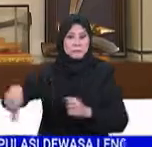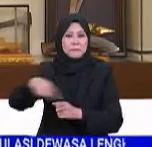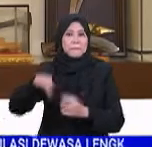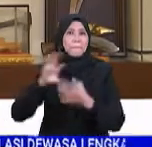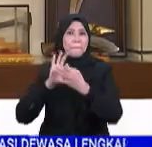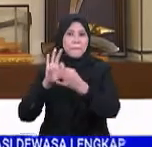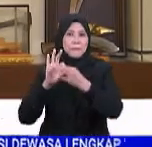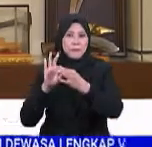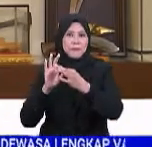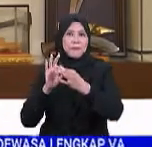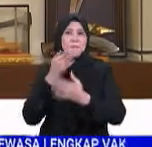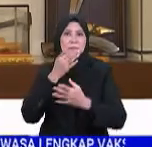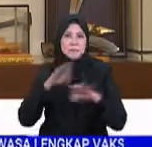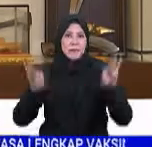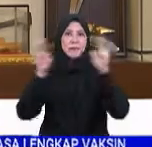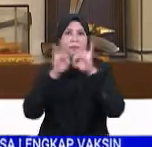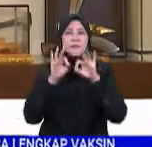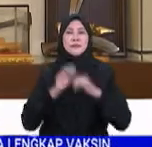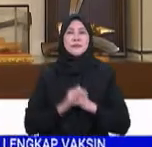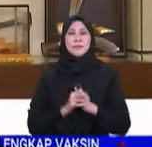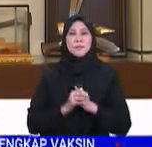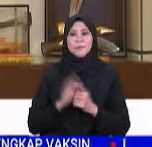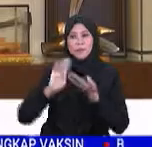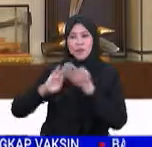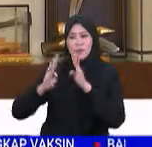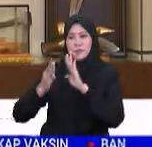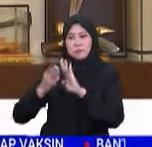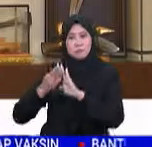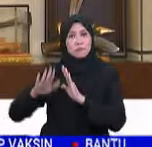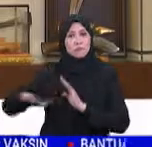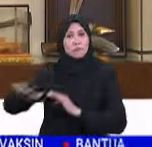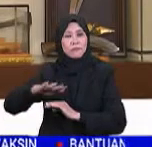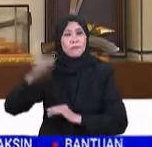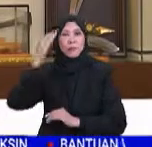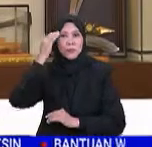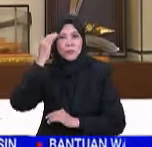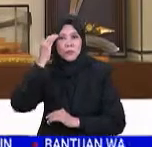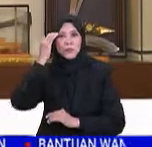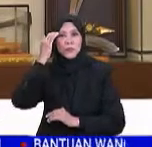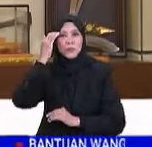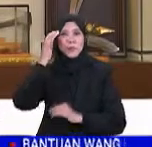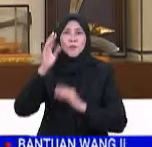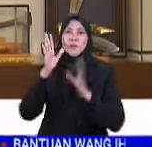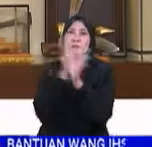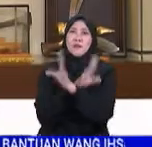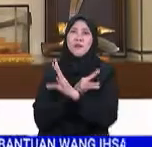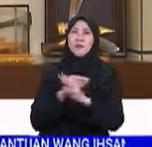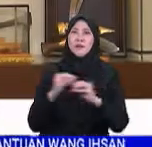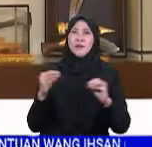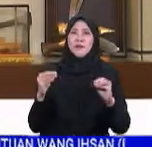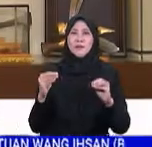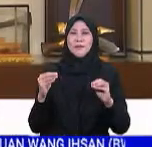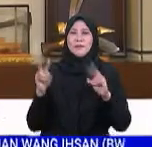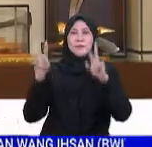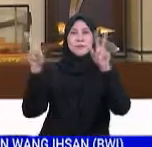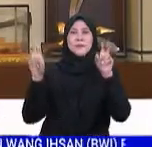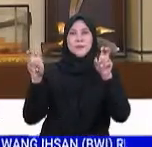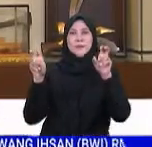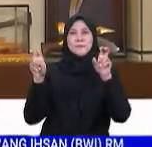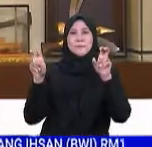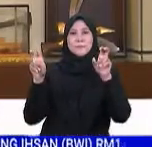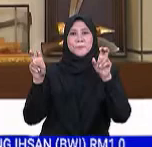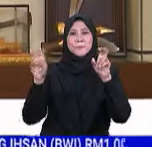Di mana komuniti sendiri tahu. Dan dalam komuniti itu sih, dalam negeri Sarawak ini kita ada dipanggil Component